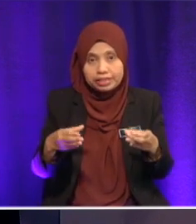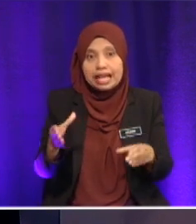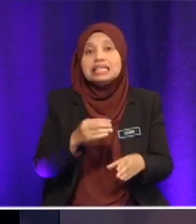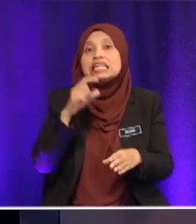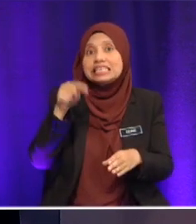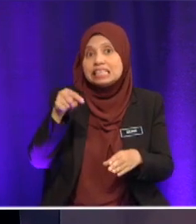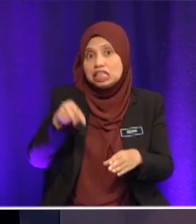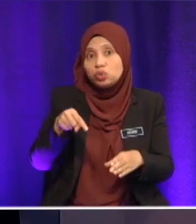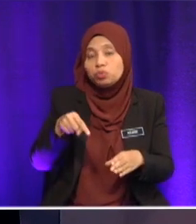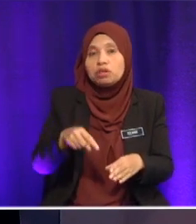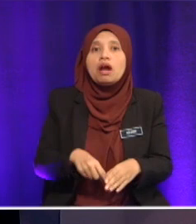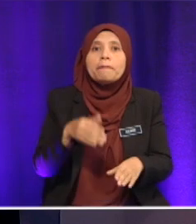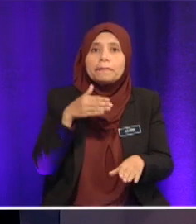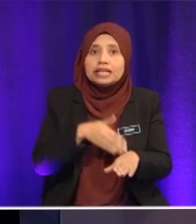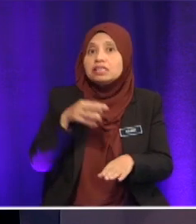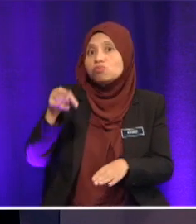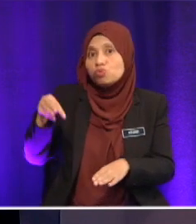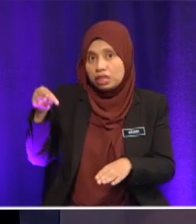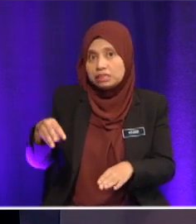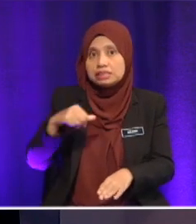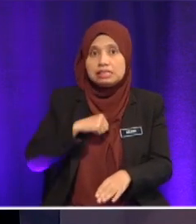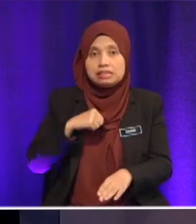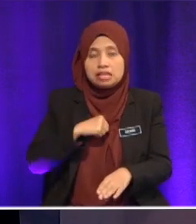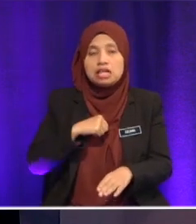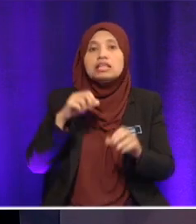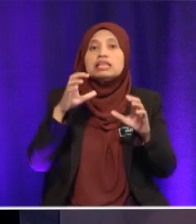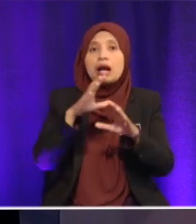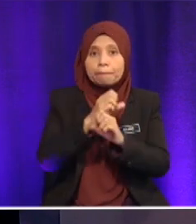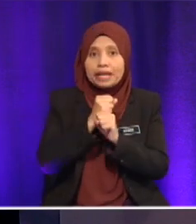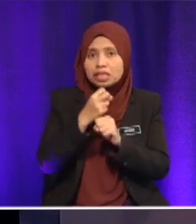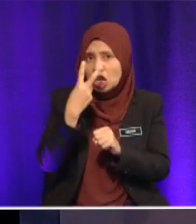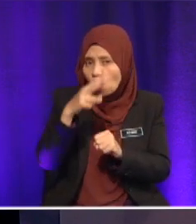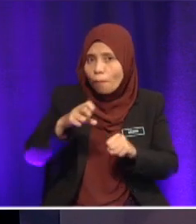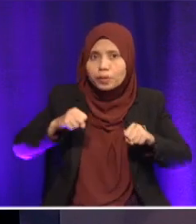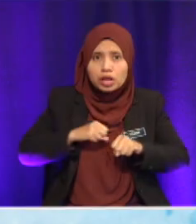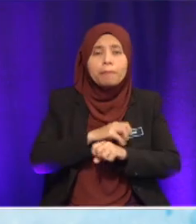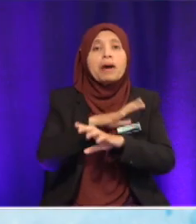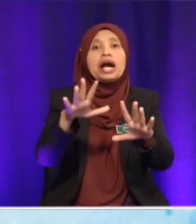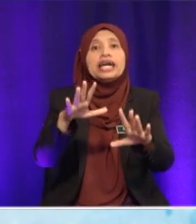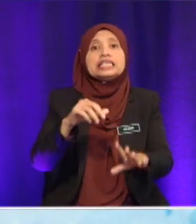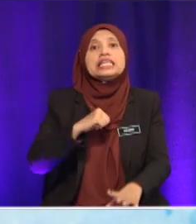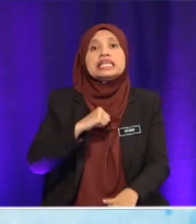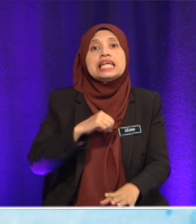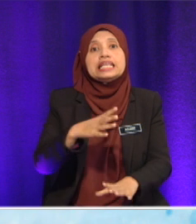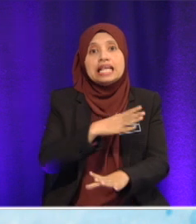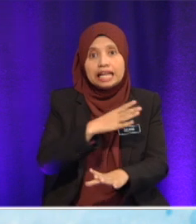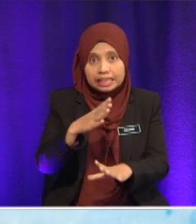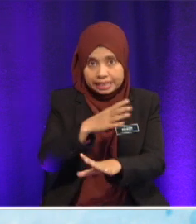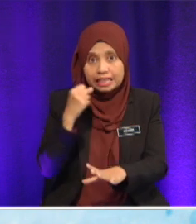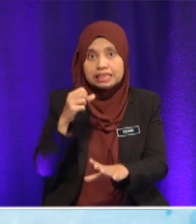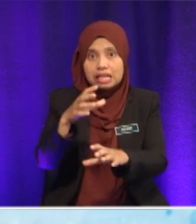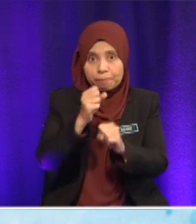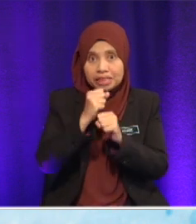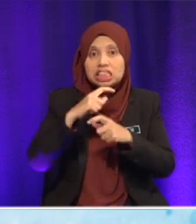tetapi pada murid sendiri murid akan dapat melihat perkembangan diri mereka dan dapat meningkatkan pembelajaran